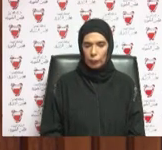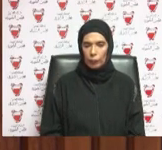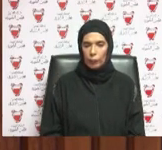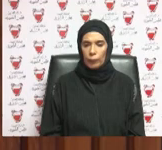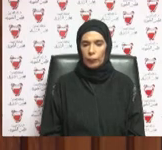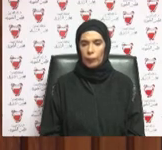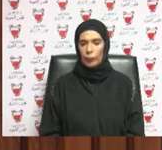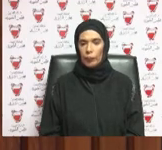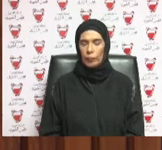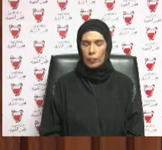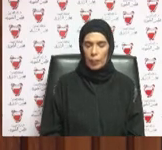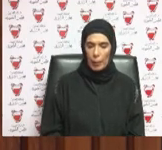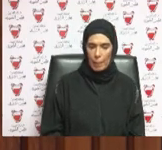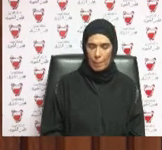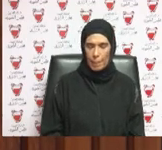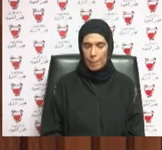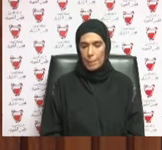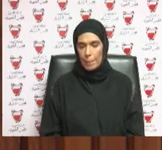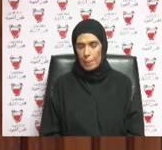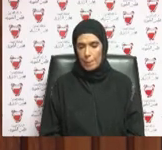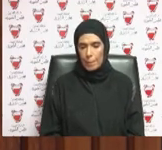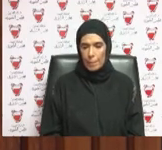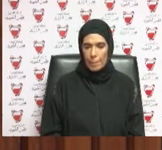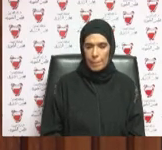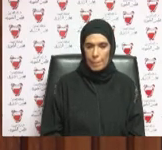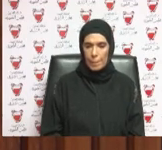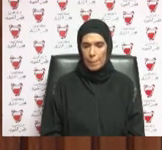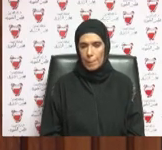الدكتورة جهاد الفاضل، تفضلي.